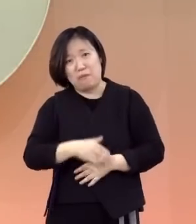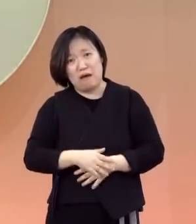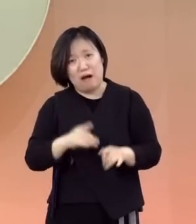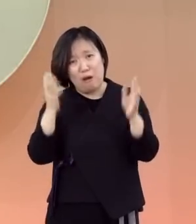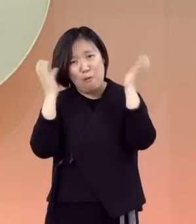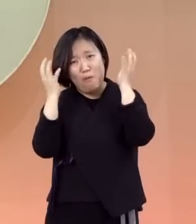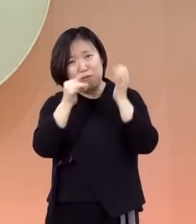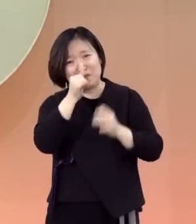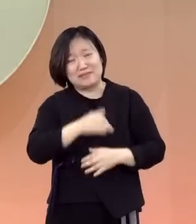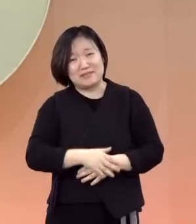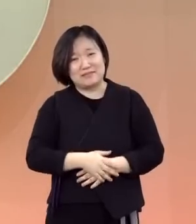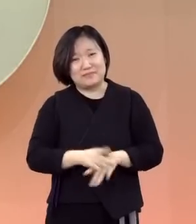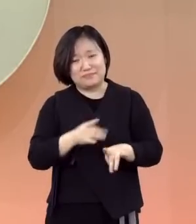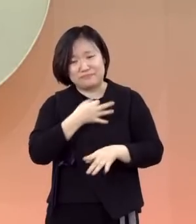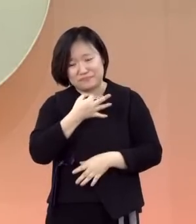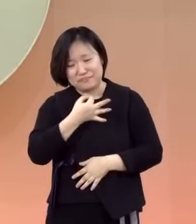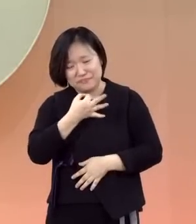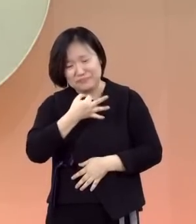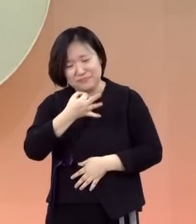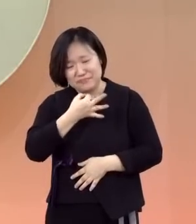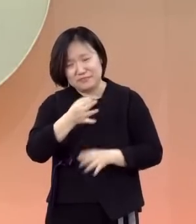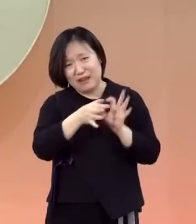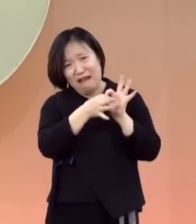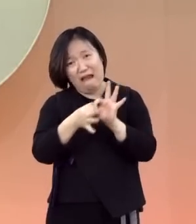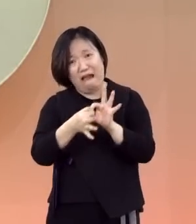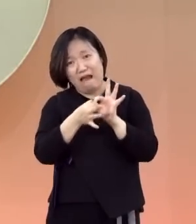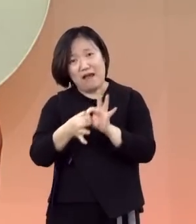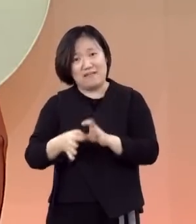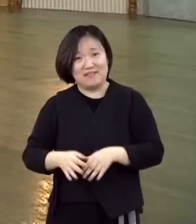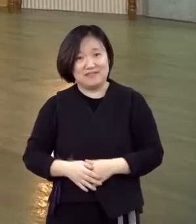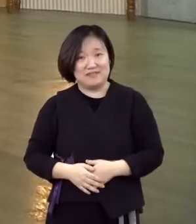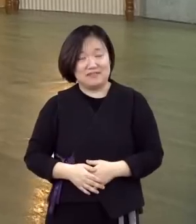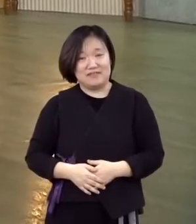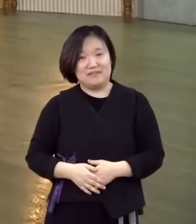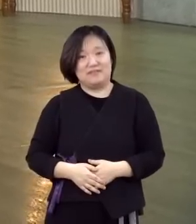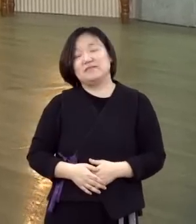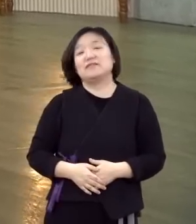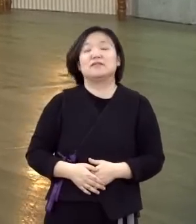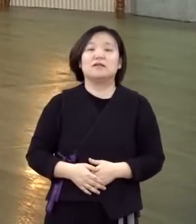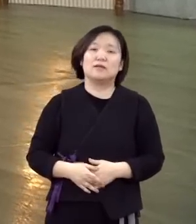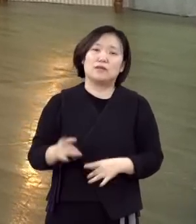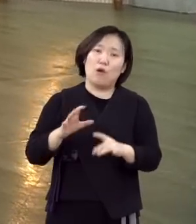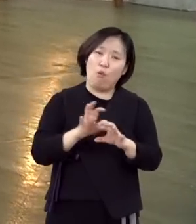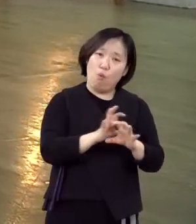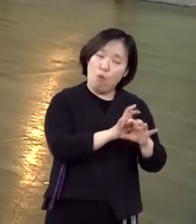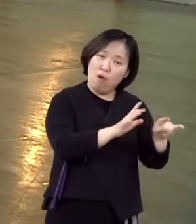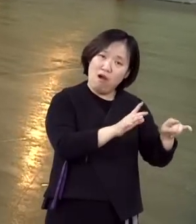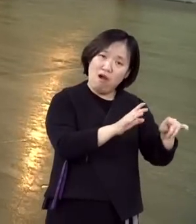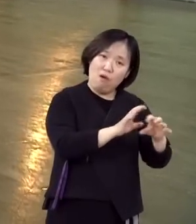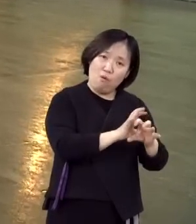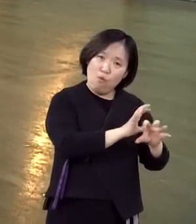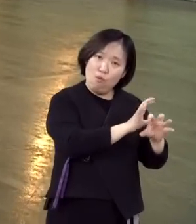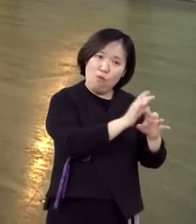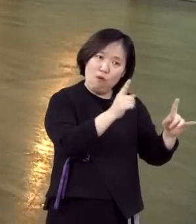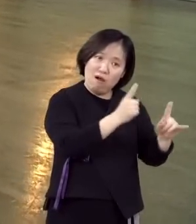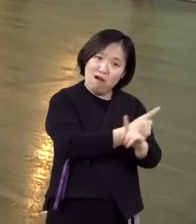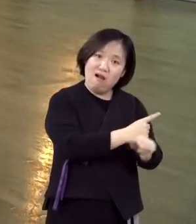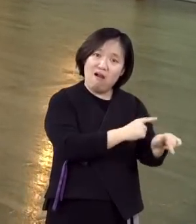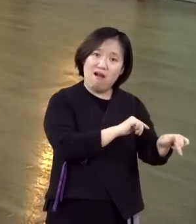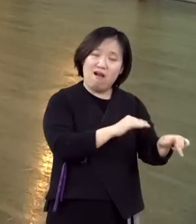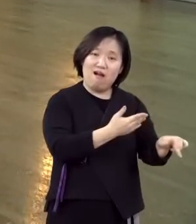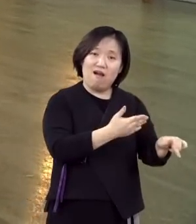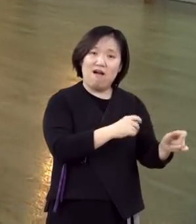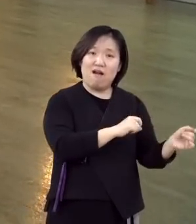는꽤많은고통을겪었다. 기침은도무지멈추지않았고, 나는코로나19에서완전히회복했지만